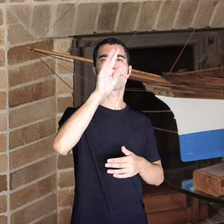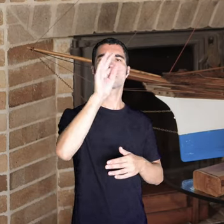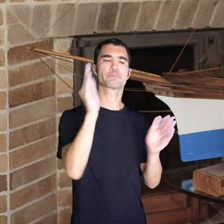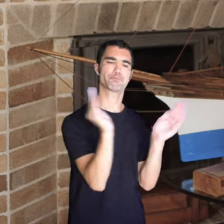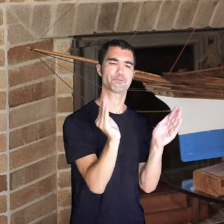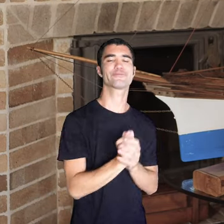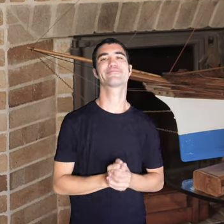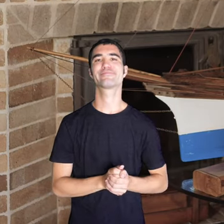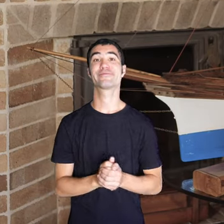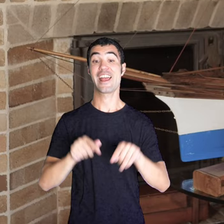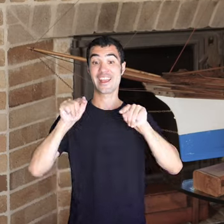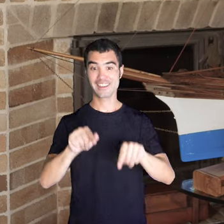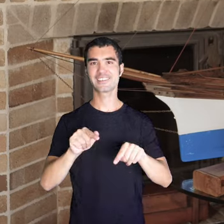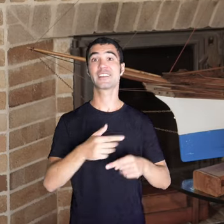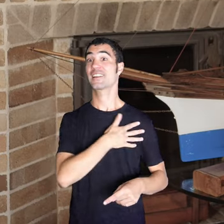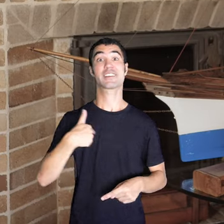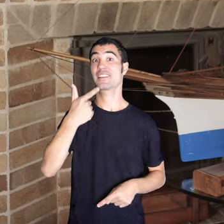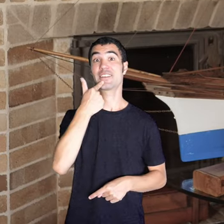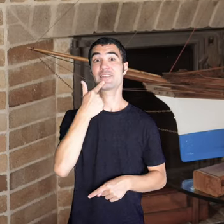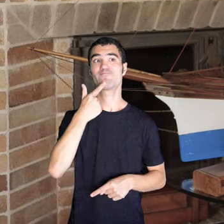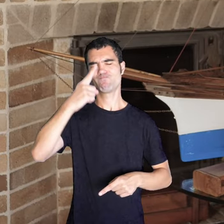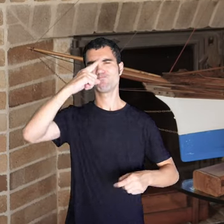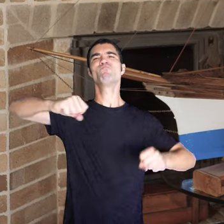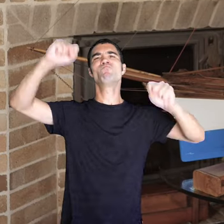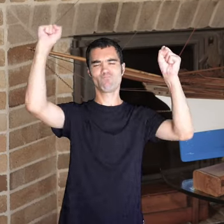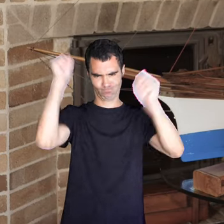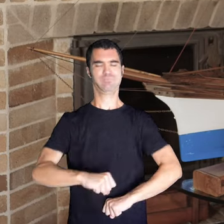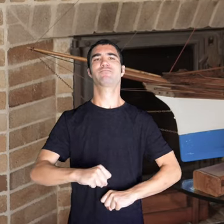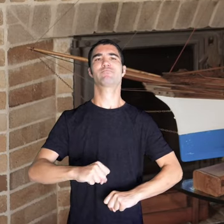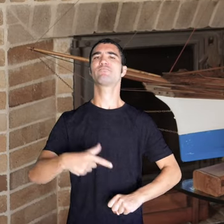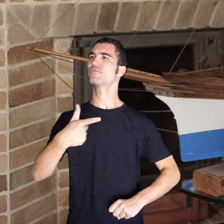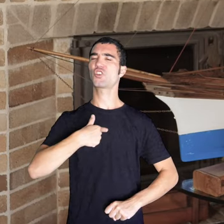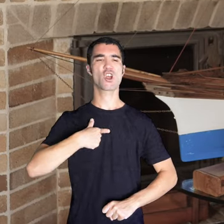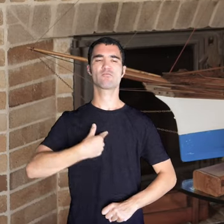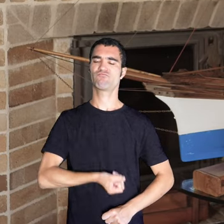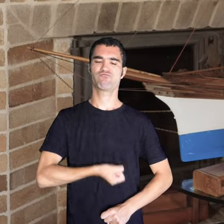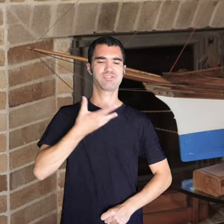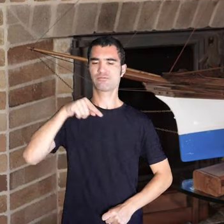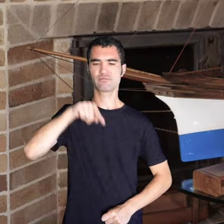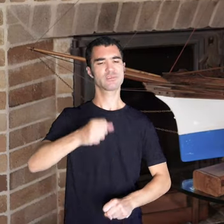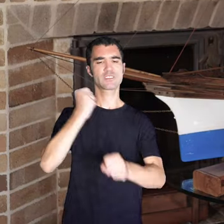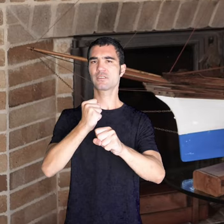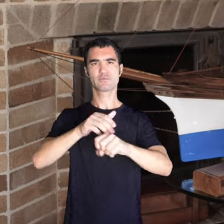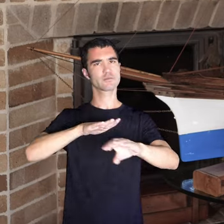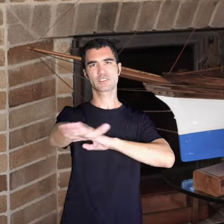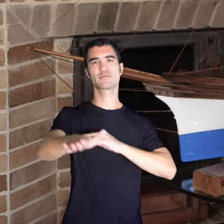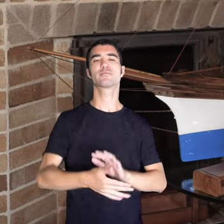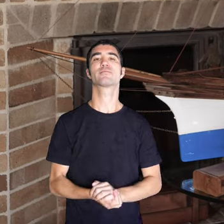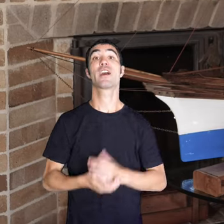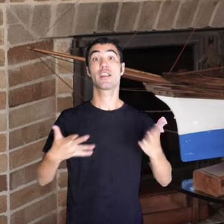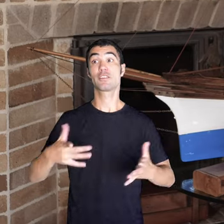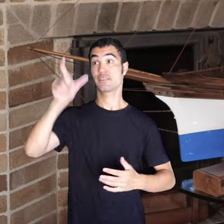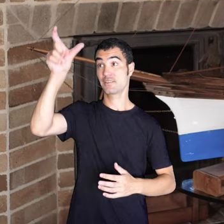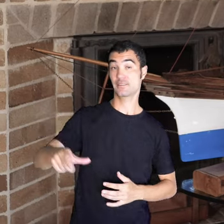Això va ser, diguéssim, la decisió de ja dedicar-me a aquesta feina. I mon pare, que